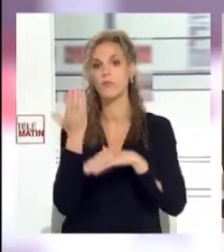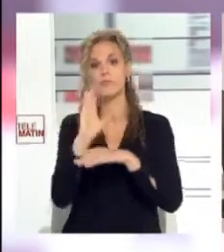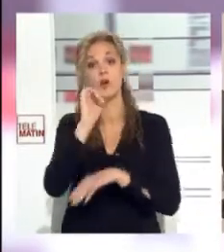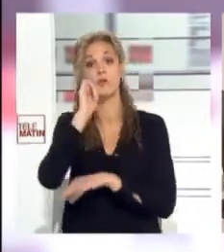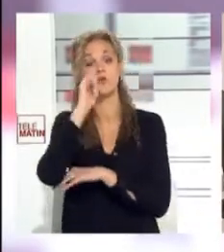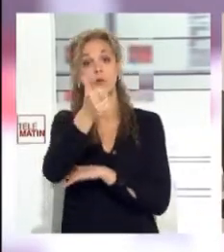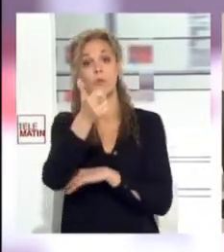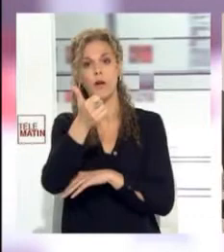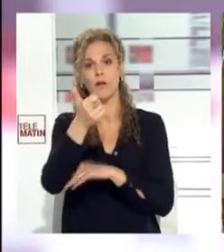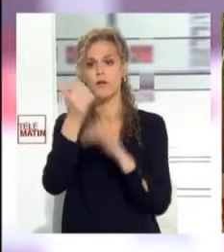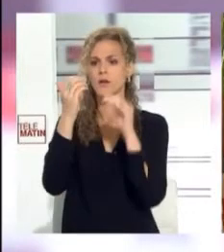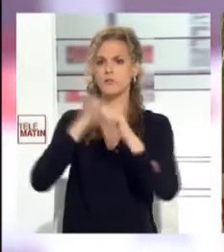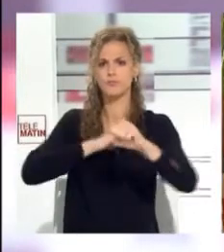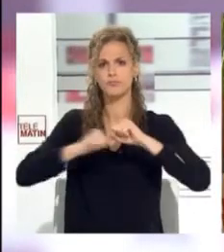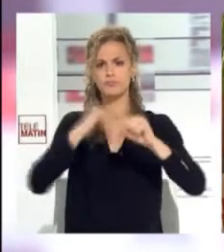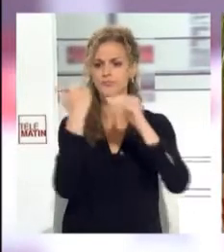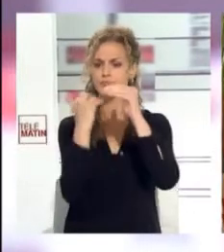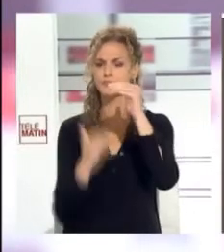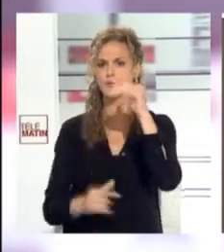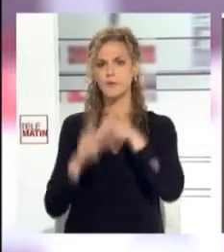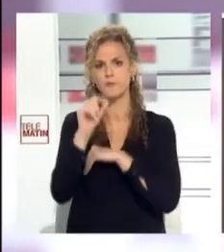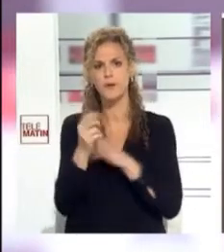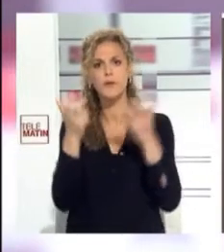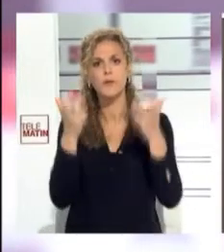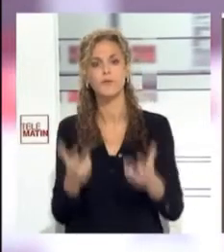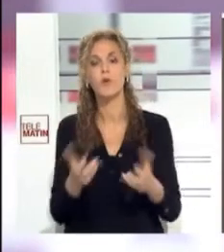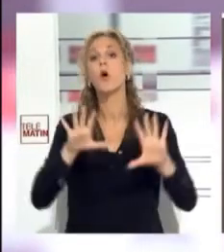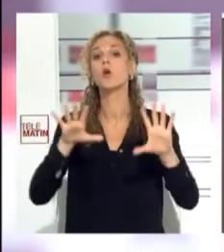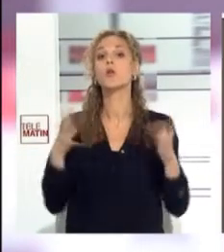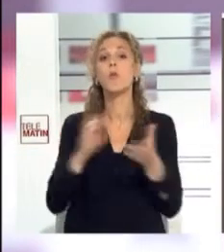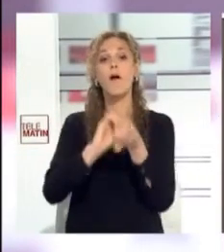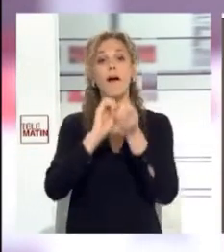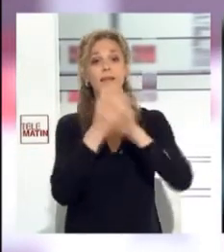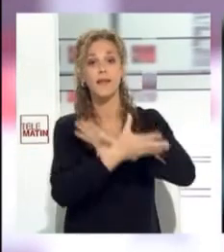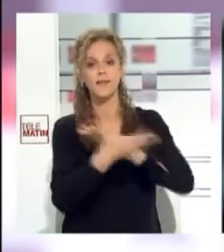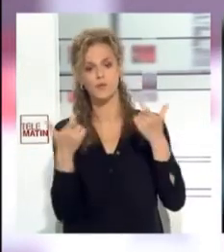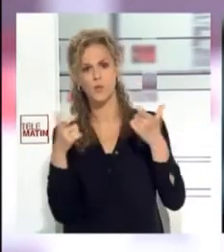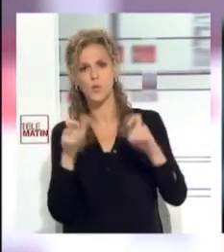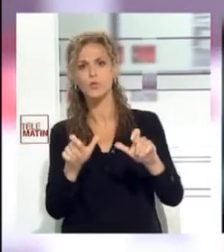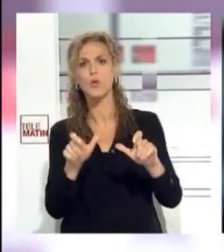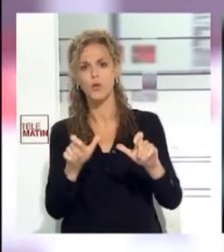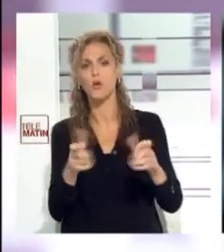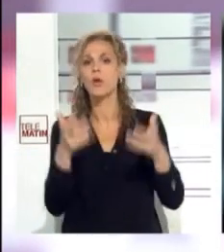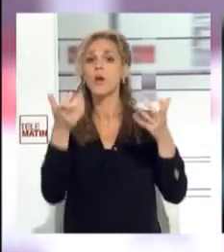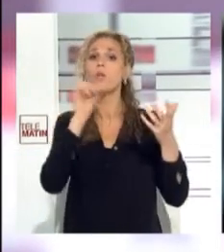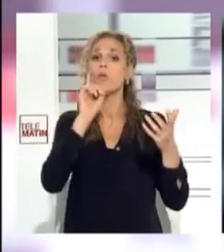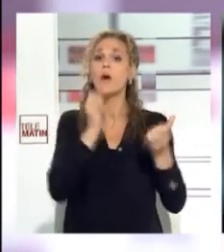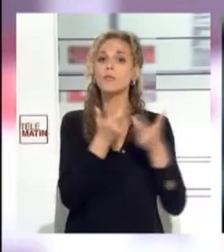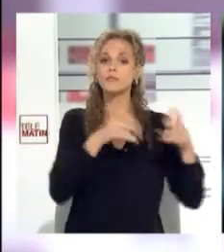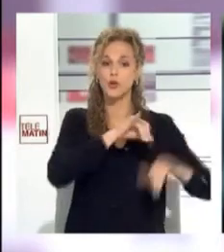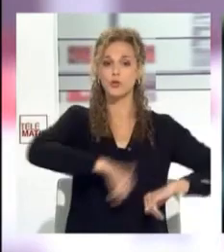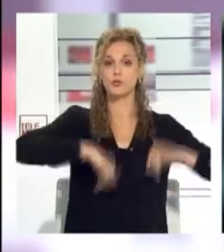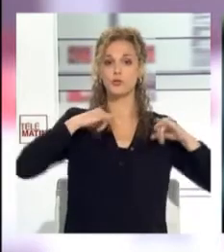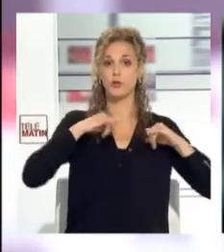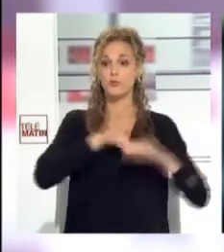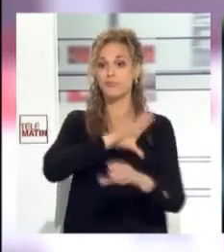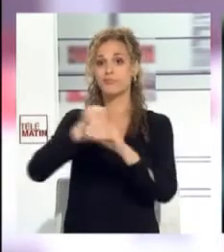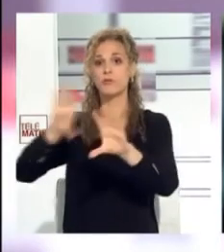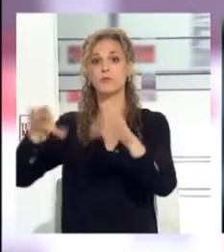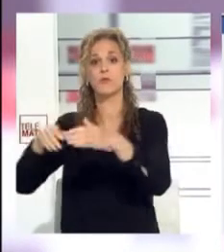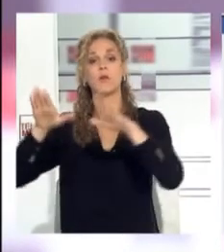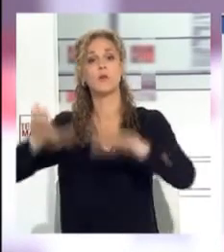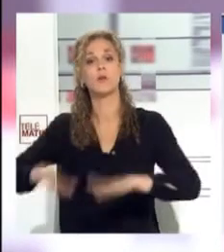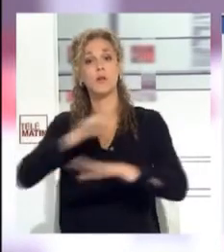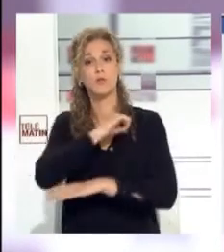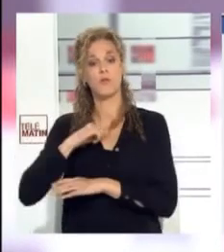Parmi elles, la surveillance renforcée du cyberdjihadisme, une porte d'entrée vers la radicalisation pour de nombreux jeunes enrôlés dans les milices islamistes